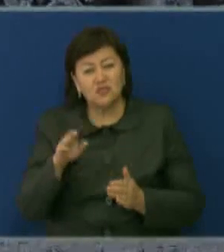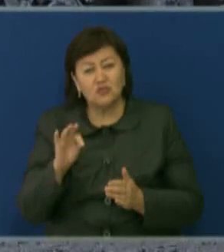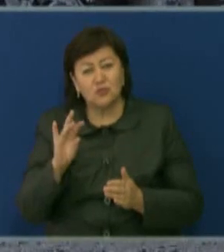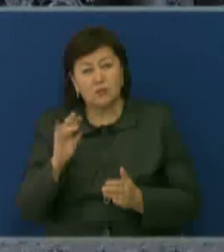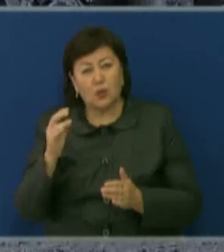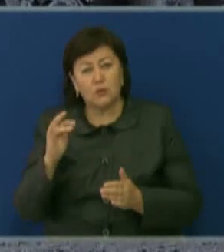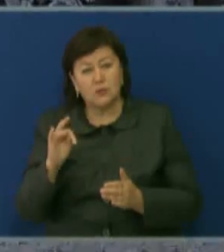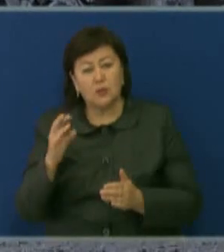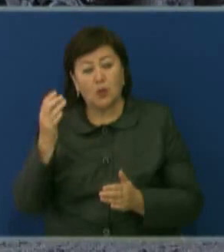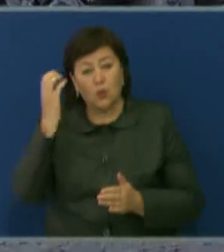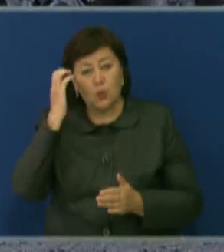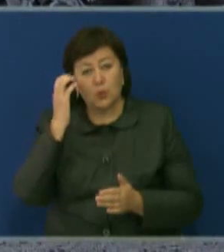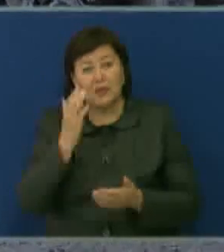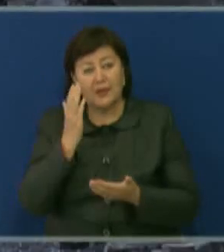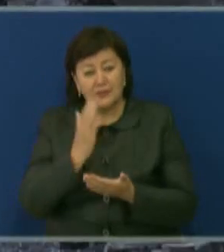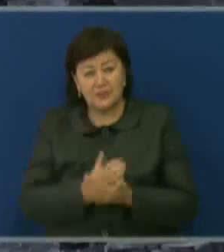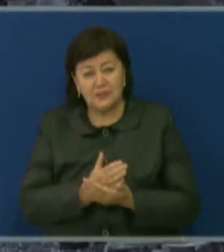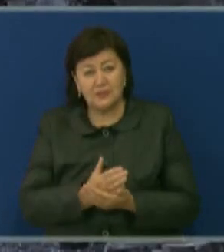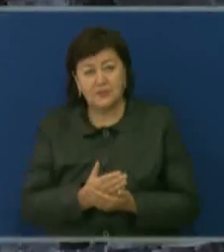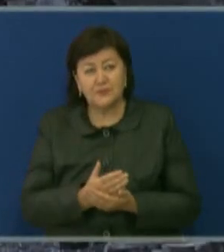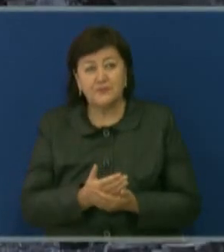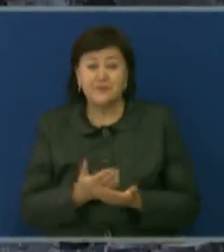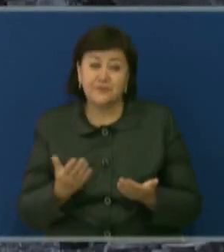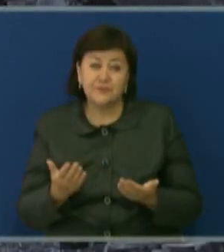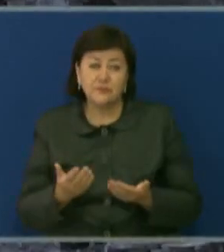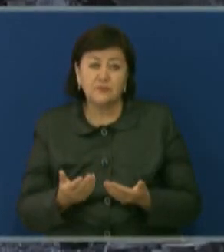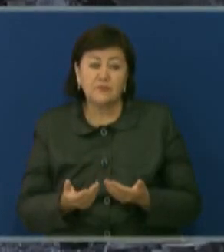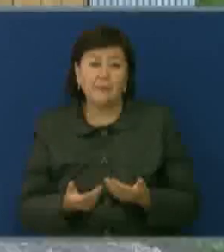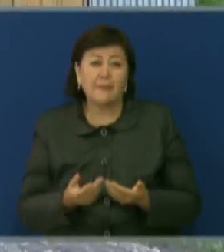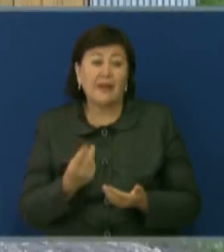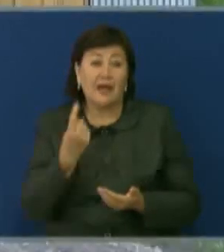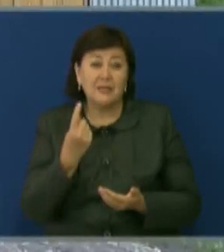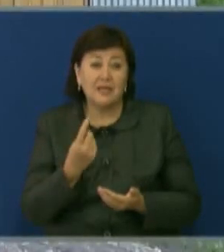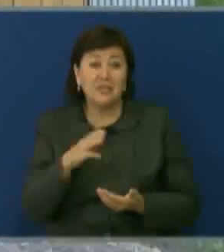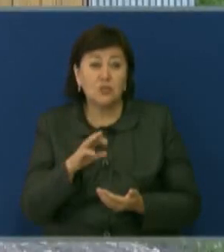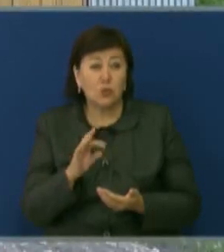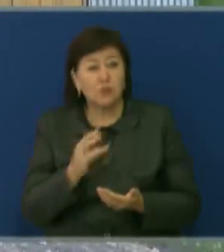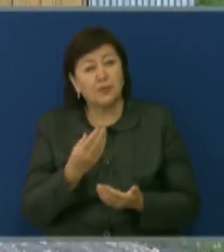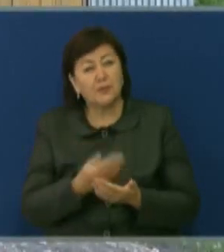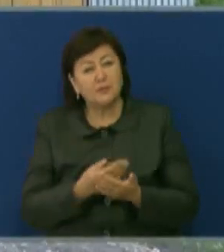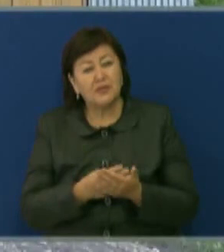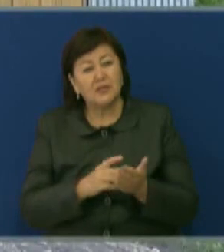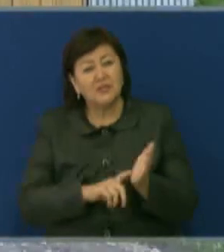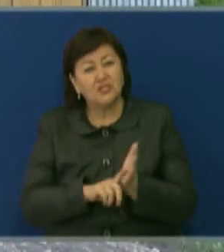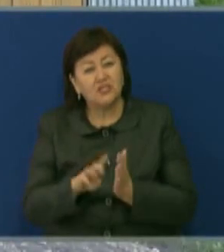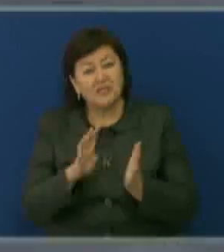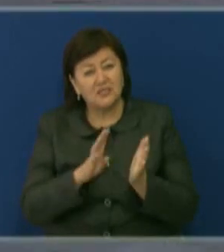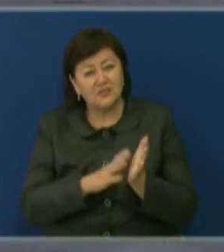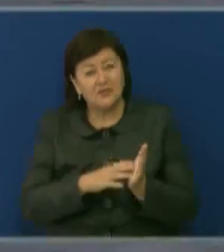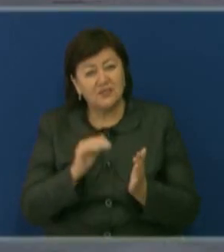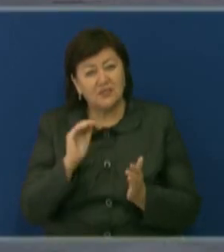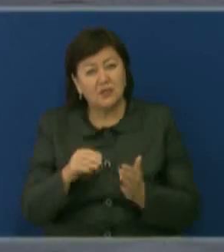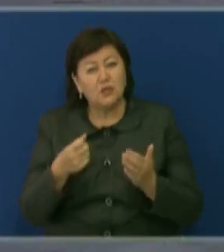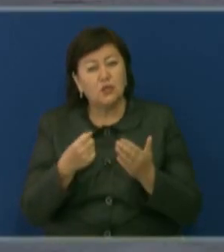в наличии есть 163 тысячи тонн. Есть три официальных поставщика. Стоимость одной тонны варьируется от 9200 тенге